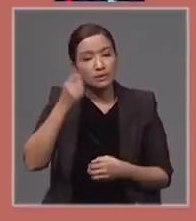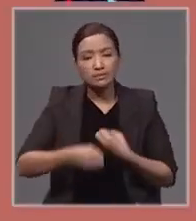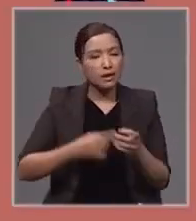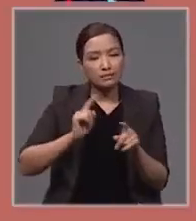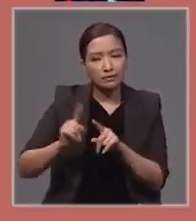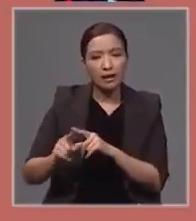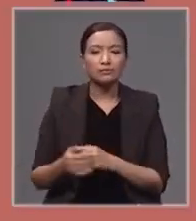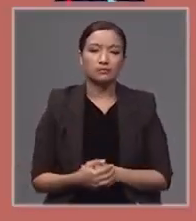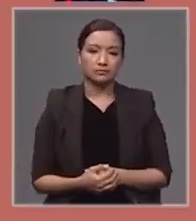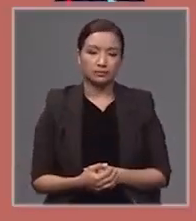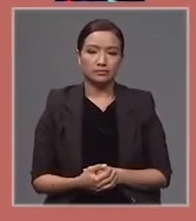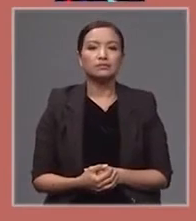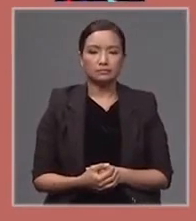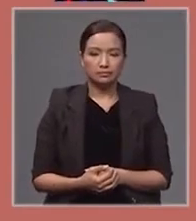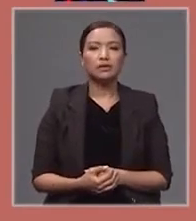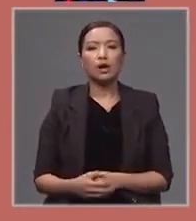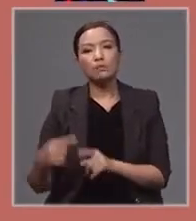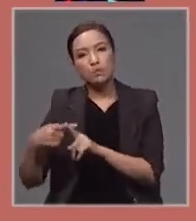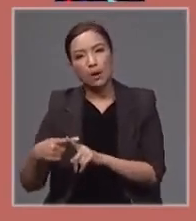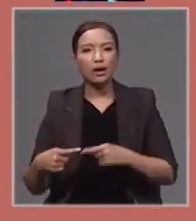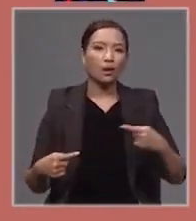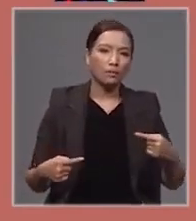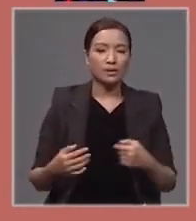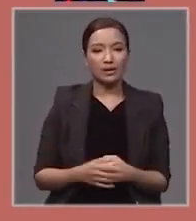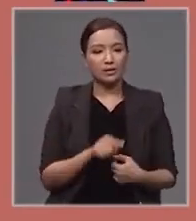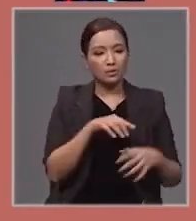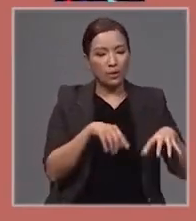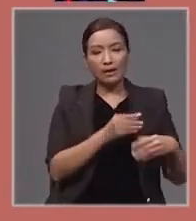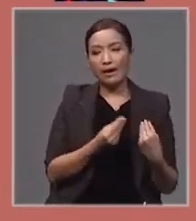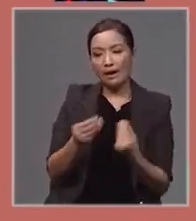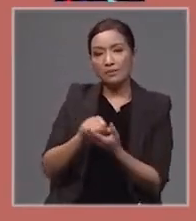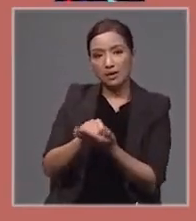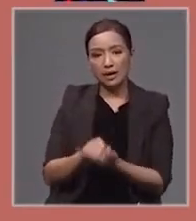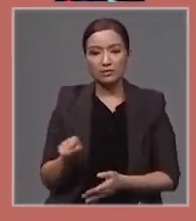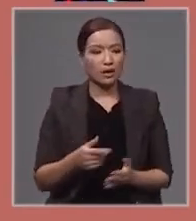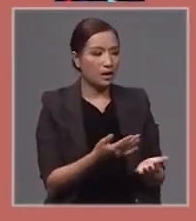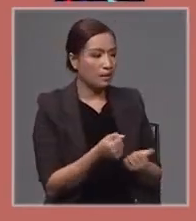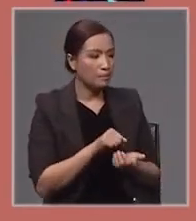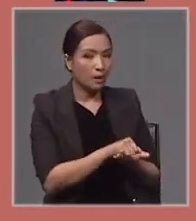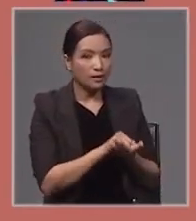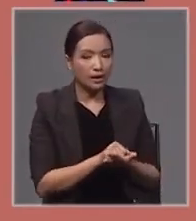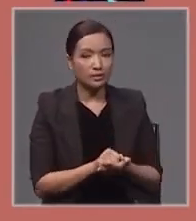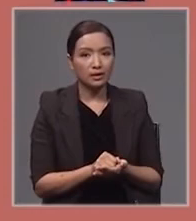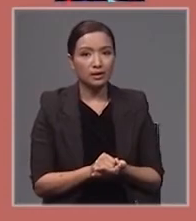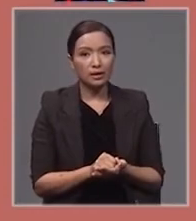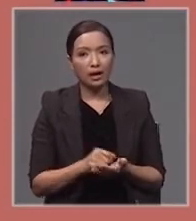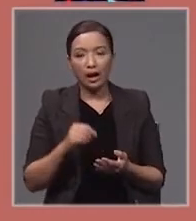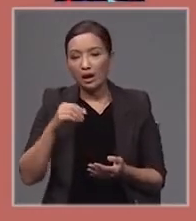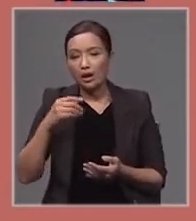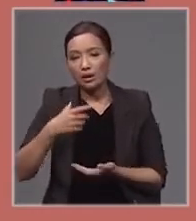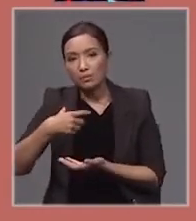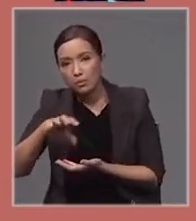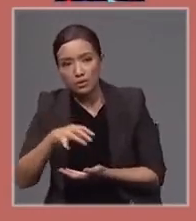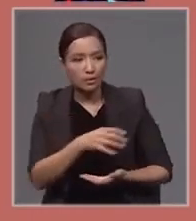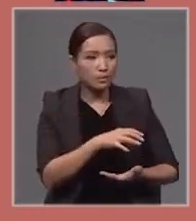ๆเป็นขั้วอยู ่คนละขั้ว คนละขั้วเช่นขั้วผู้ให้บริการเช่นขั้วผู้รับบริการ ค ือประชาชนหรือขั้วของ